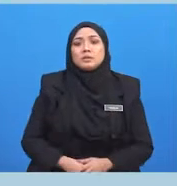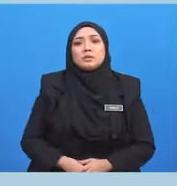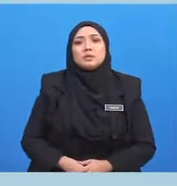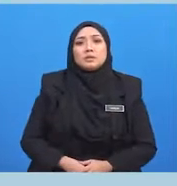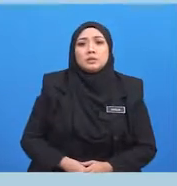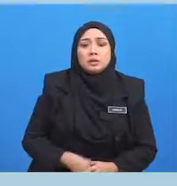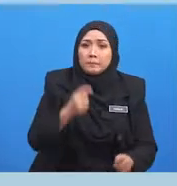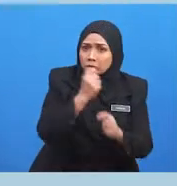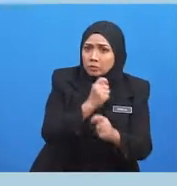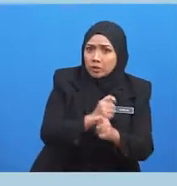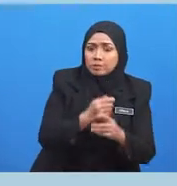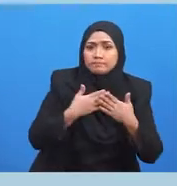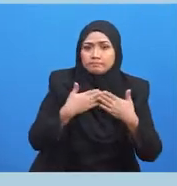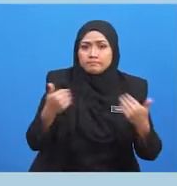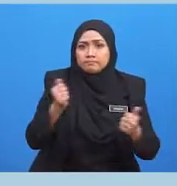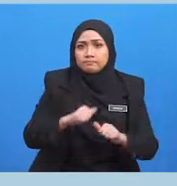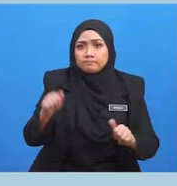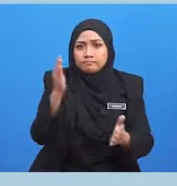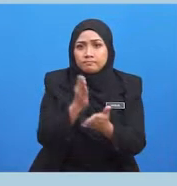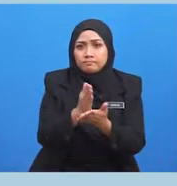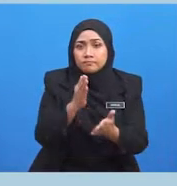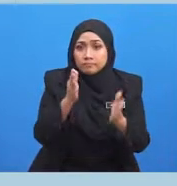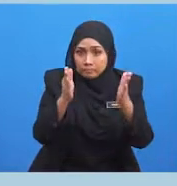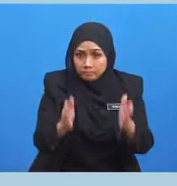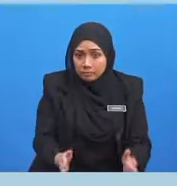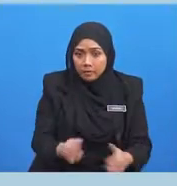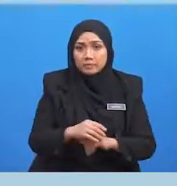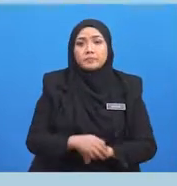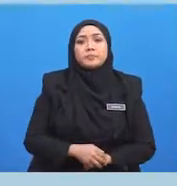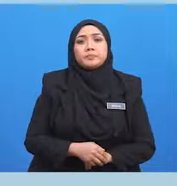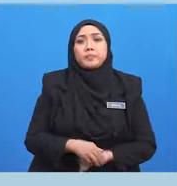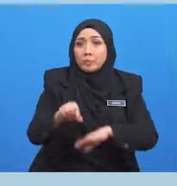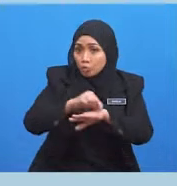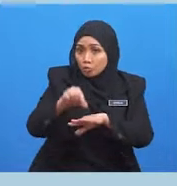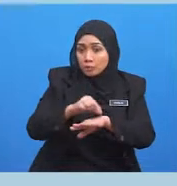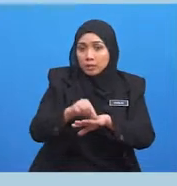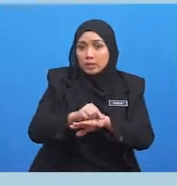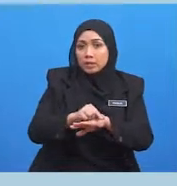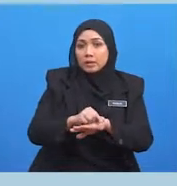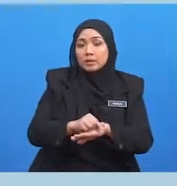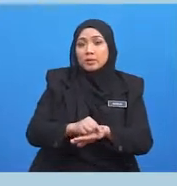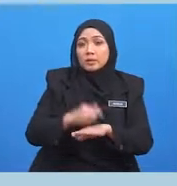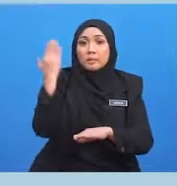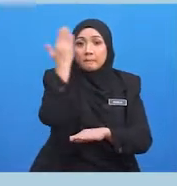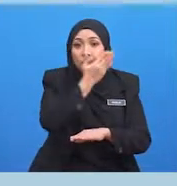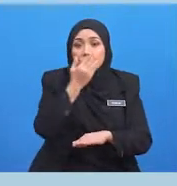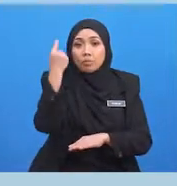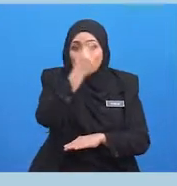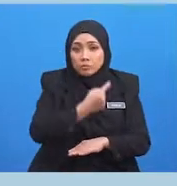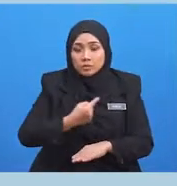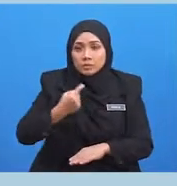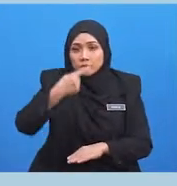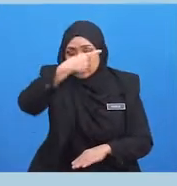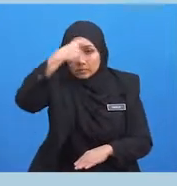Petugas kesihatan mengambil masa yang lama untuk menggunakan pelindung muka